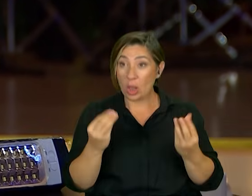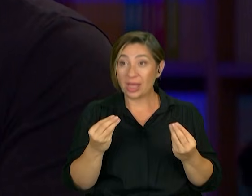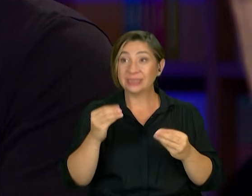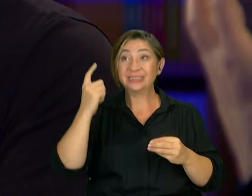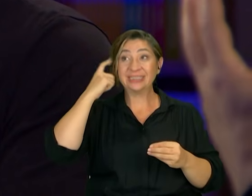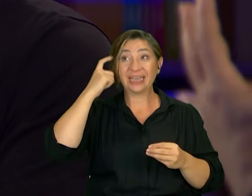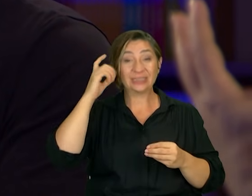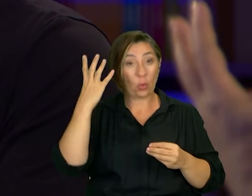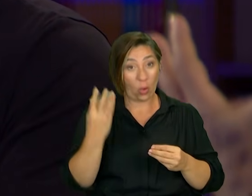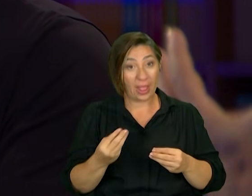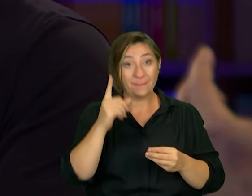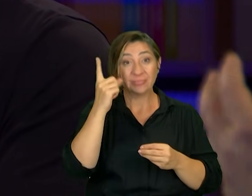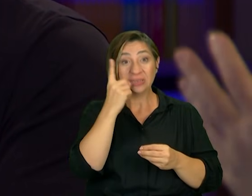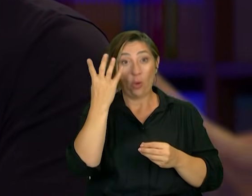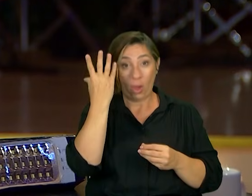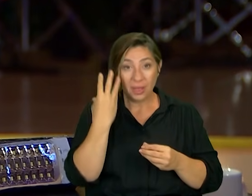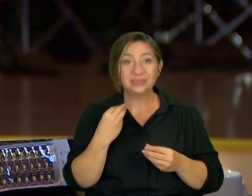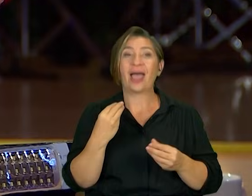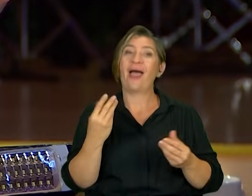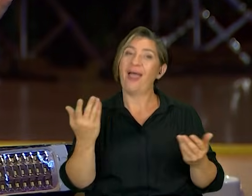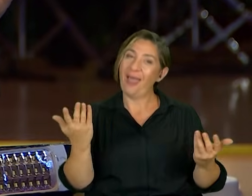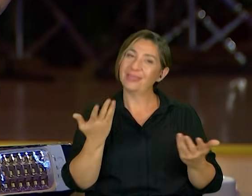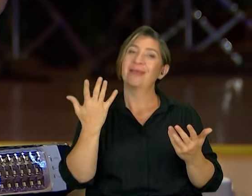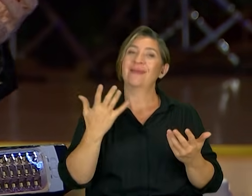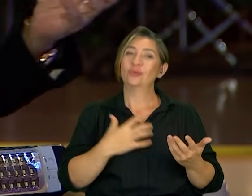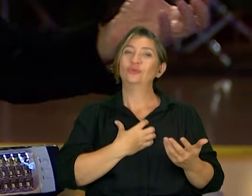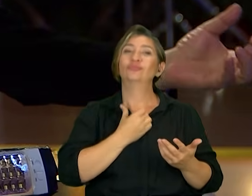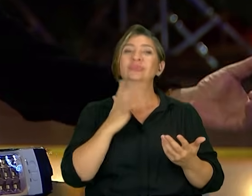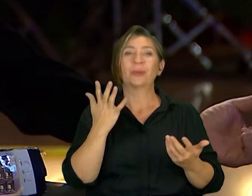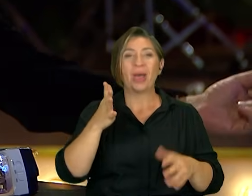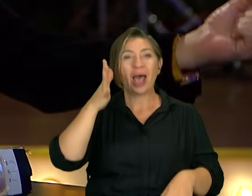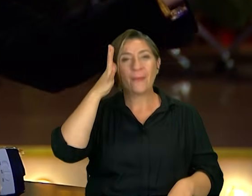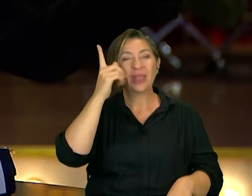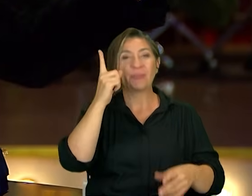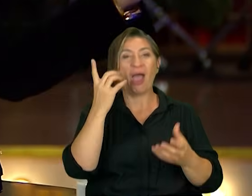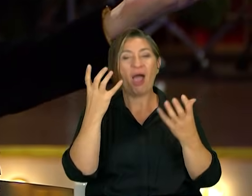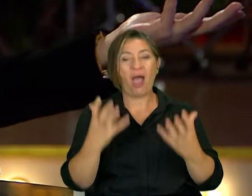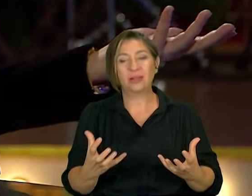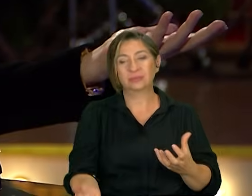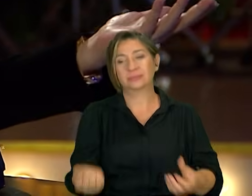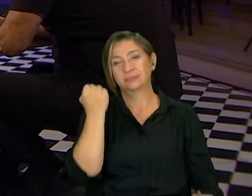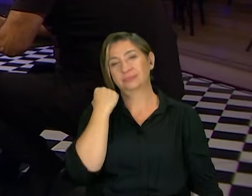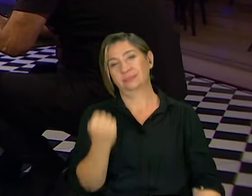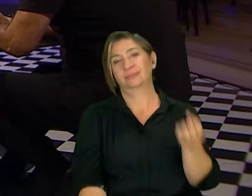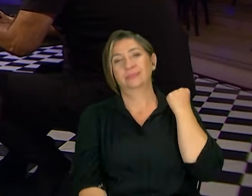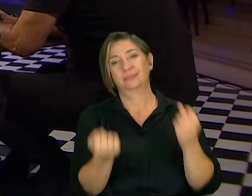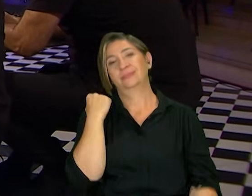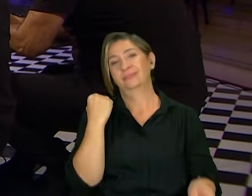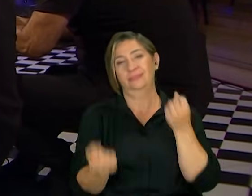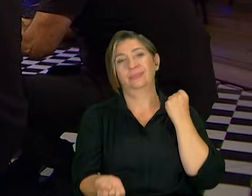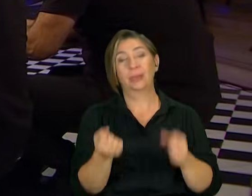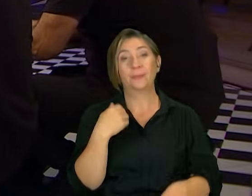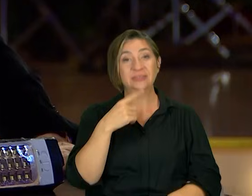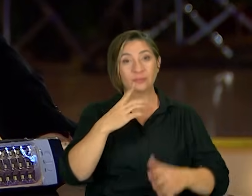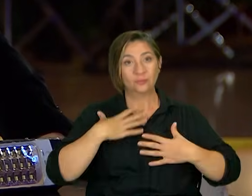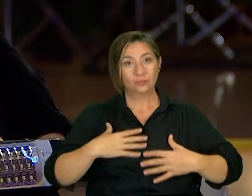evet, zekası olan bir şeyi öğrense hadi canım yanmayacak. Yani aptal bir ağırlık kaldırmış. Yani yaptığı şey. Ben